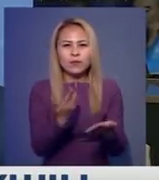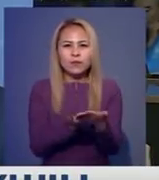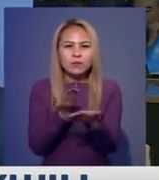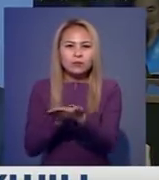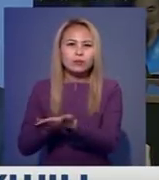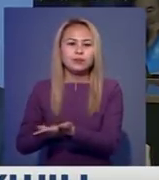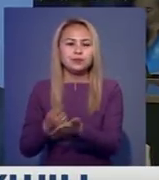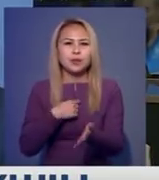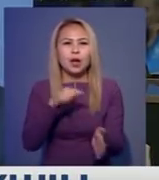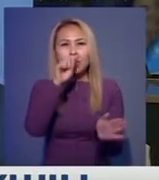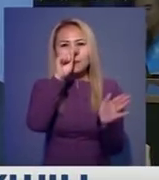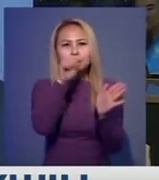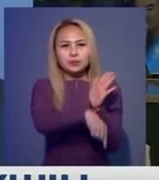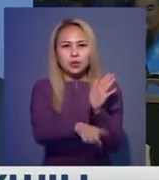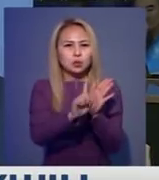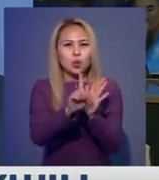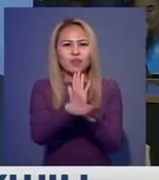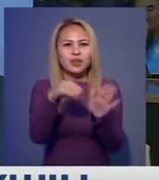процесіне араласпаймыз.